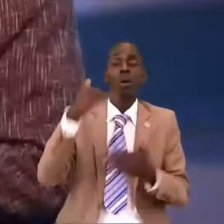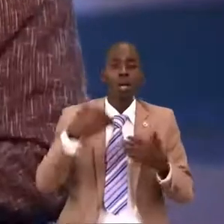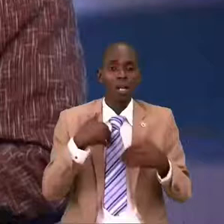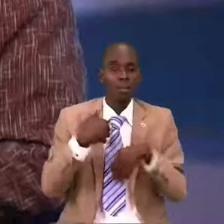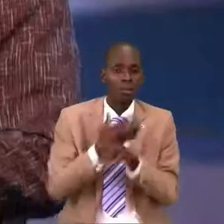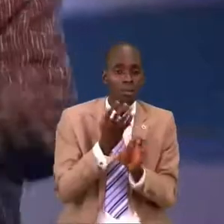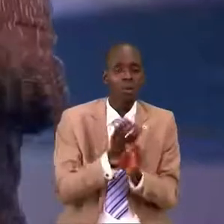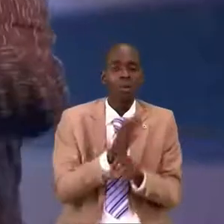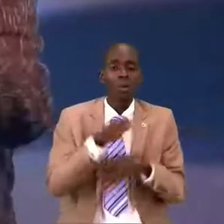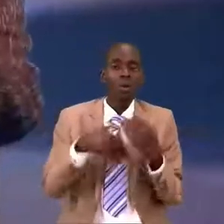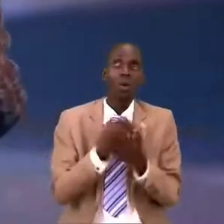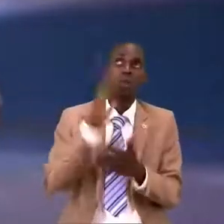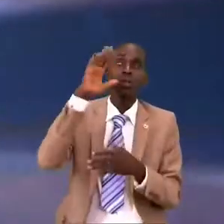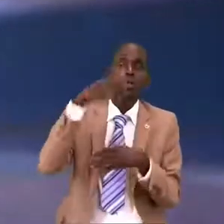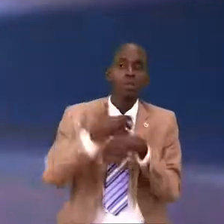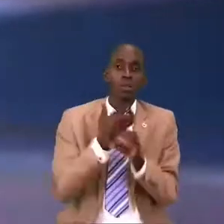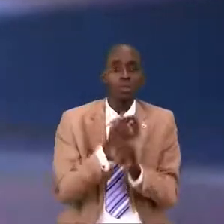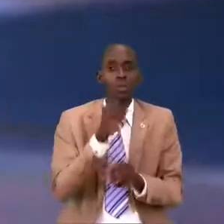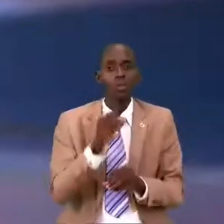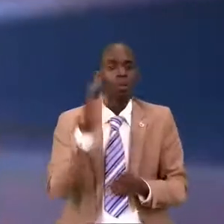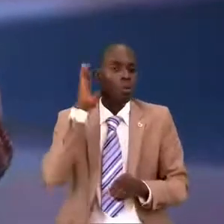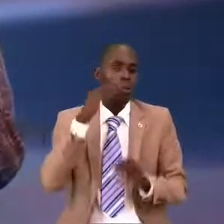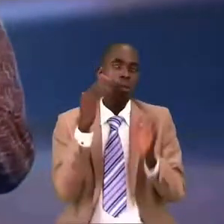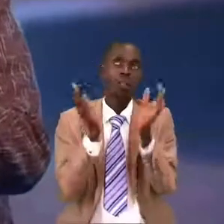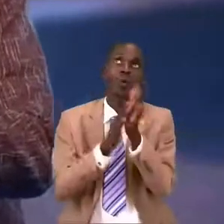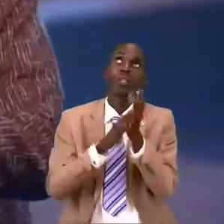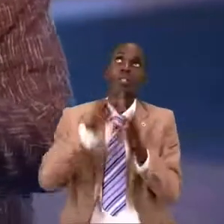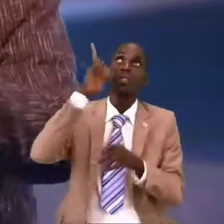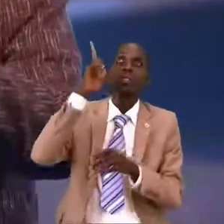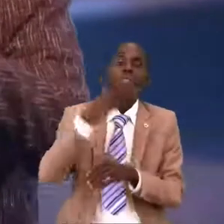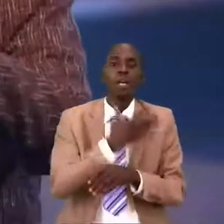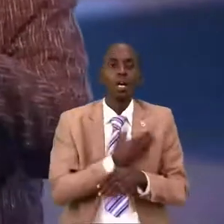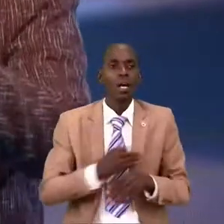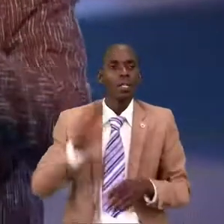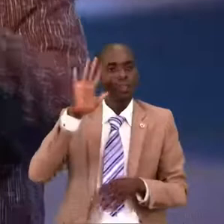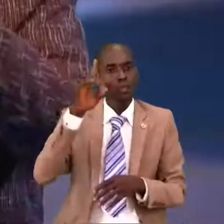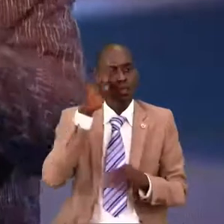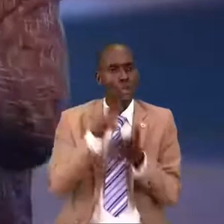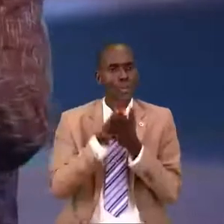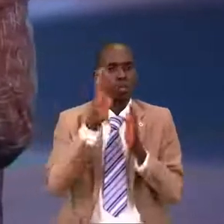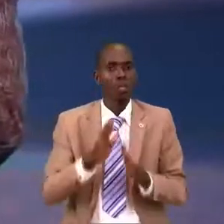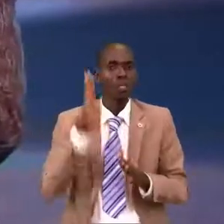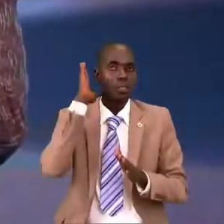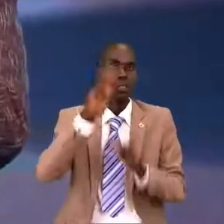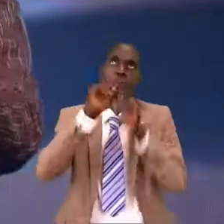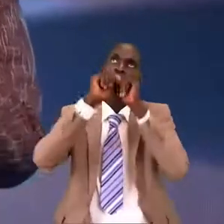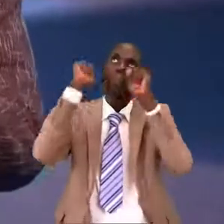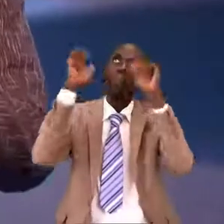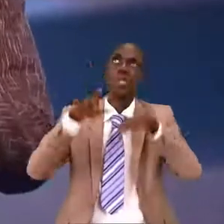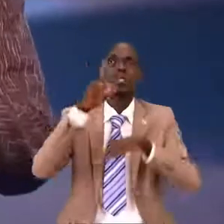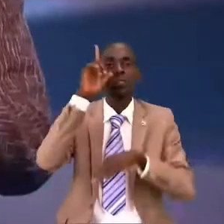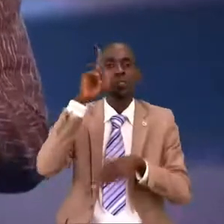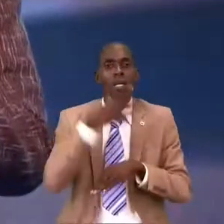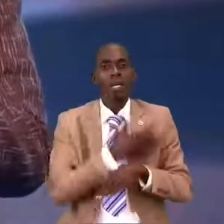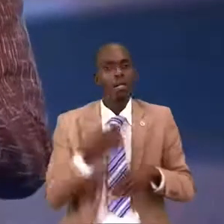fidèles te béniront. Verset 11, on nous dit, ils diront la gloire de ton règne,